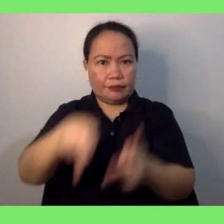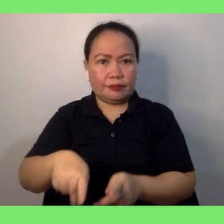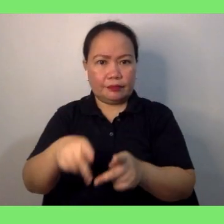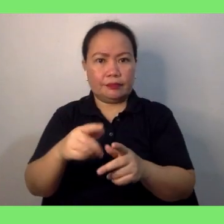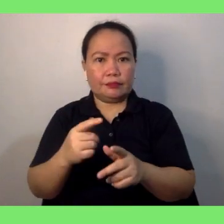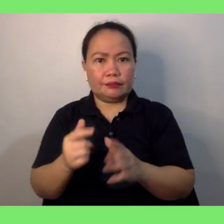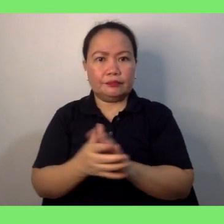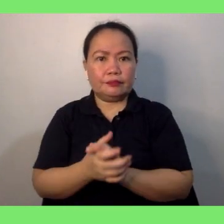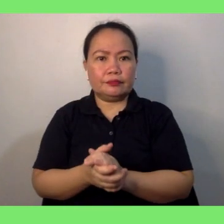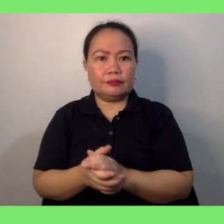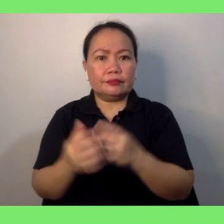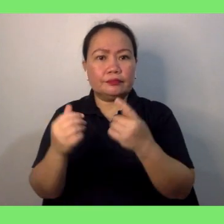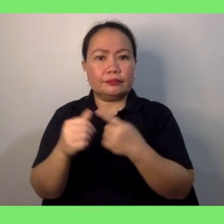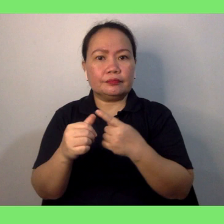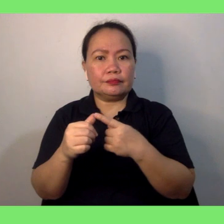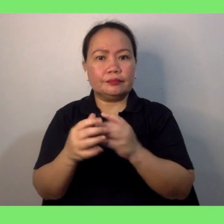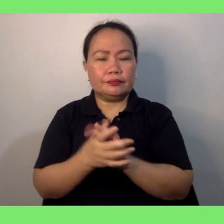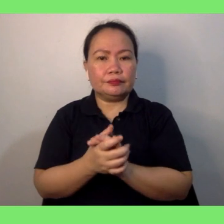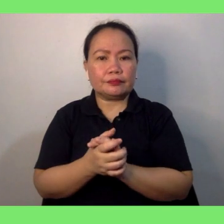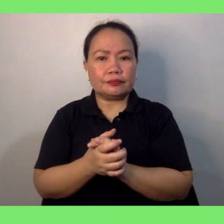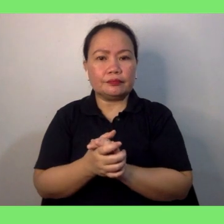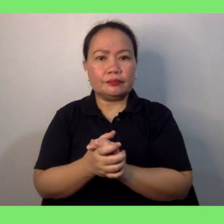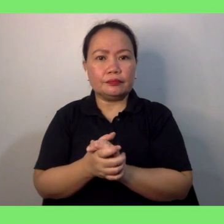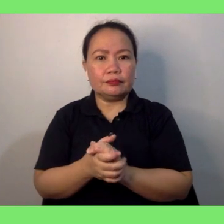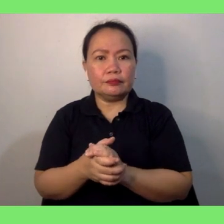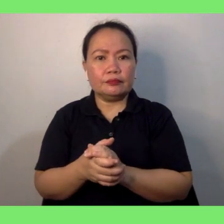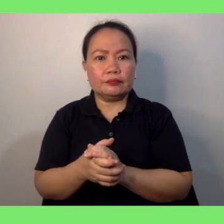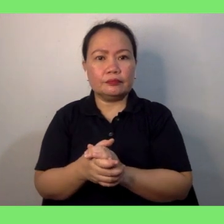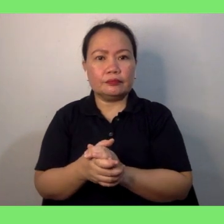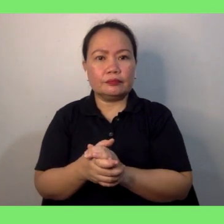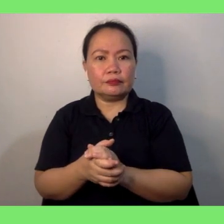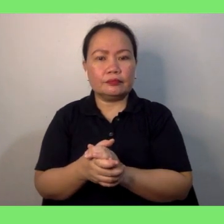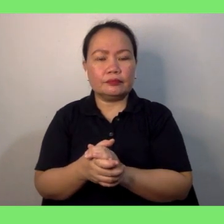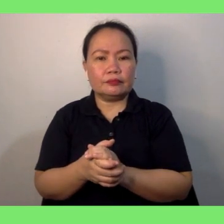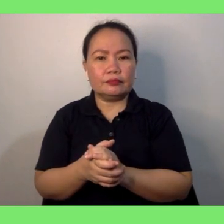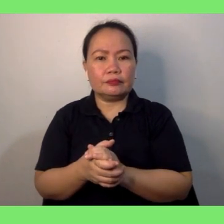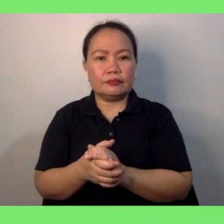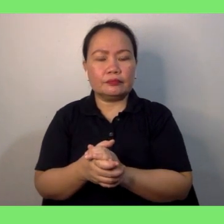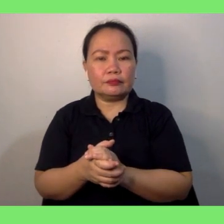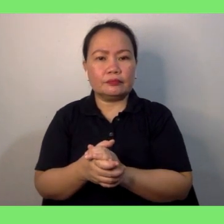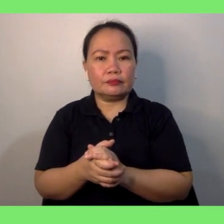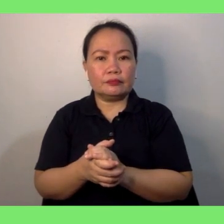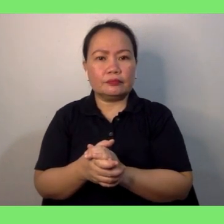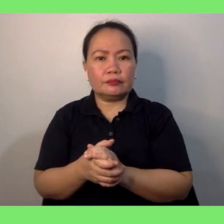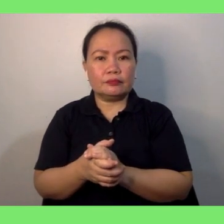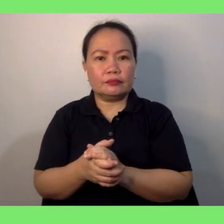Okay, so, iisa-isahin natin. So, kanina, inisa-isa natin yung mga